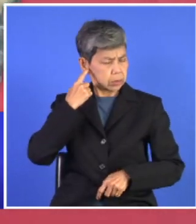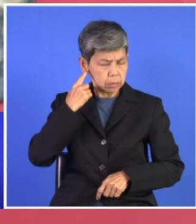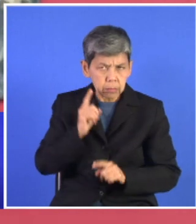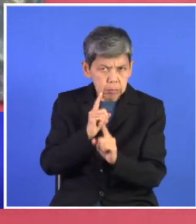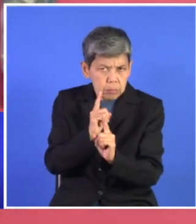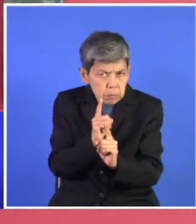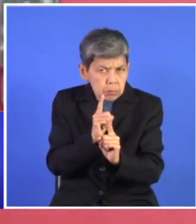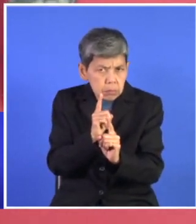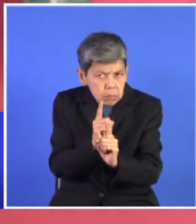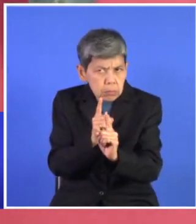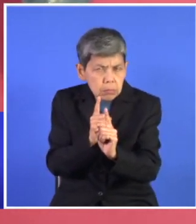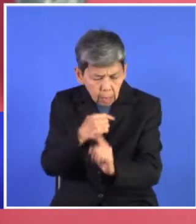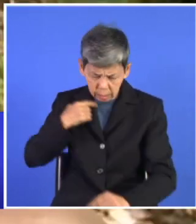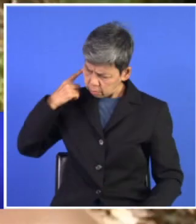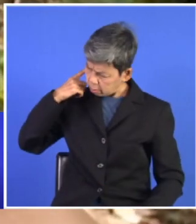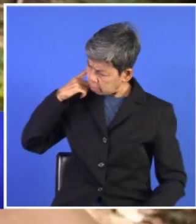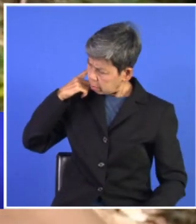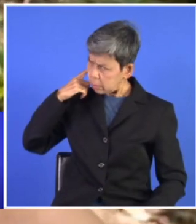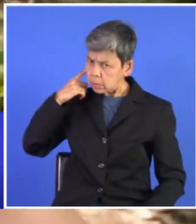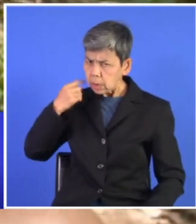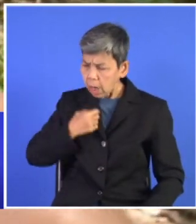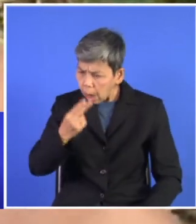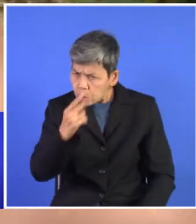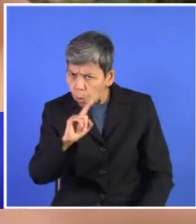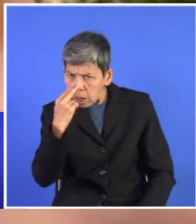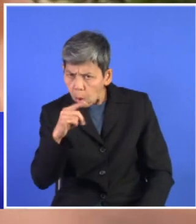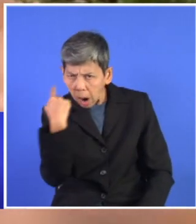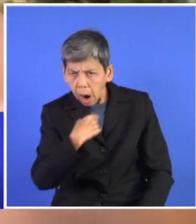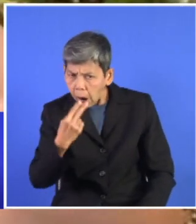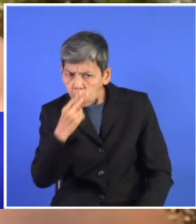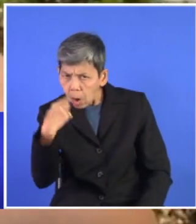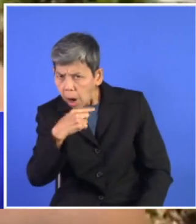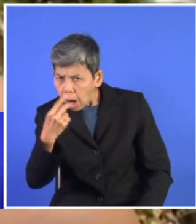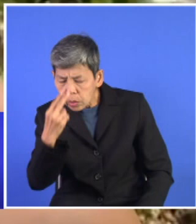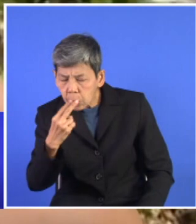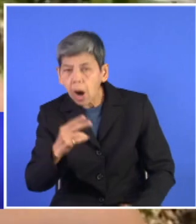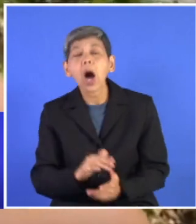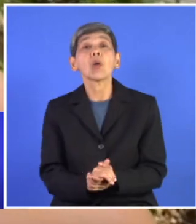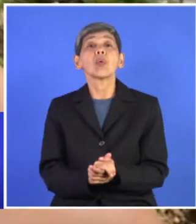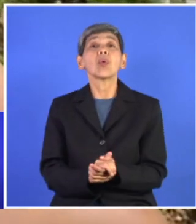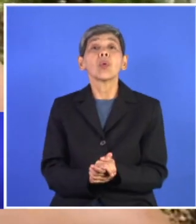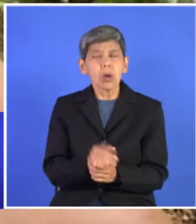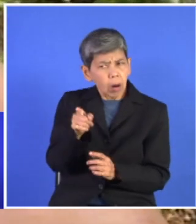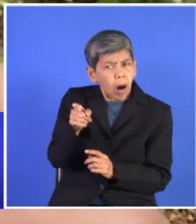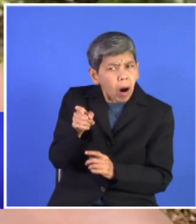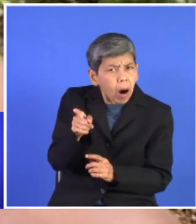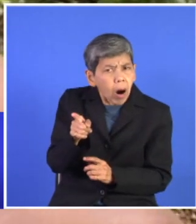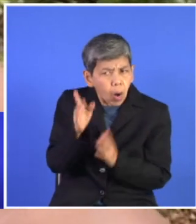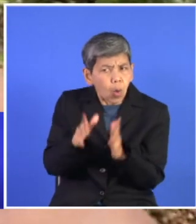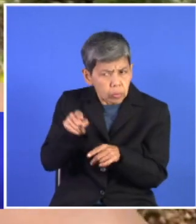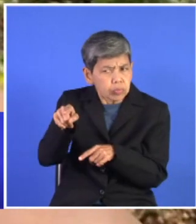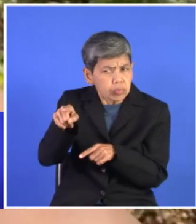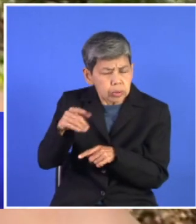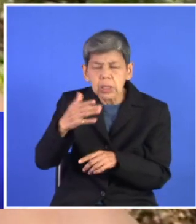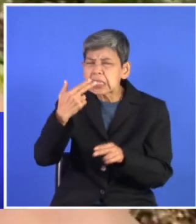เดินย่ำบนใบไม้แห้งก็เลยเข้าไปดูซิเอ้ยมันเป็นใครนะอ้าวคับคล้ายคับคาเหมือนเป็นคนในพื้นที่แต่